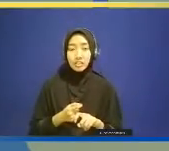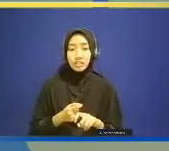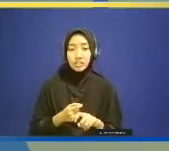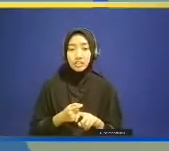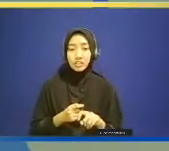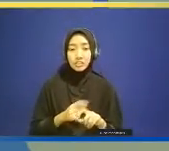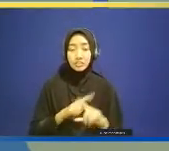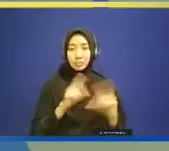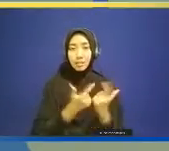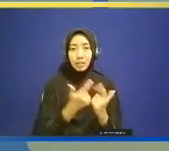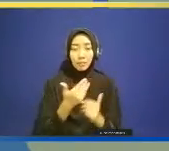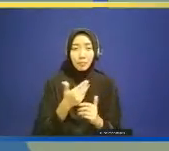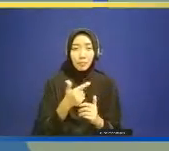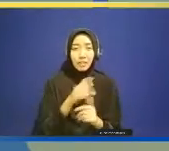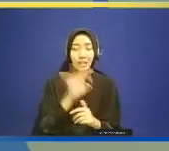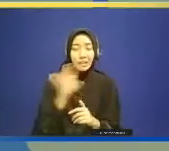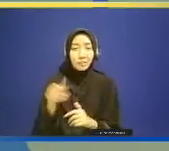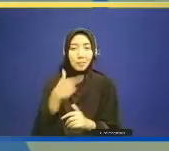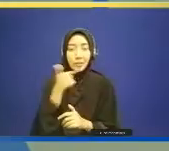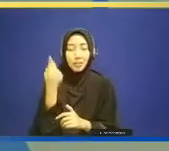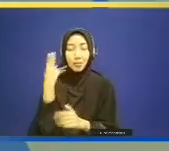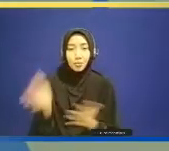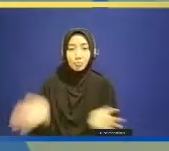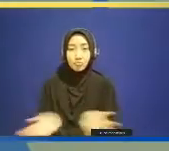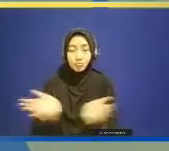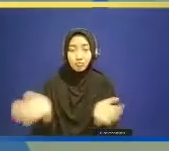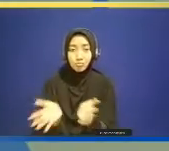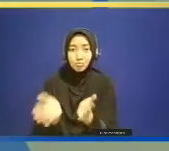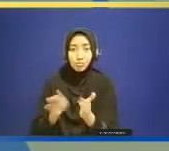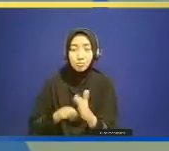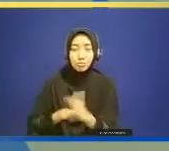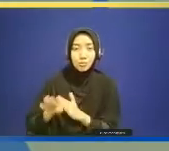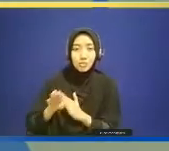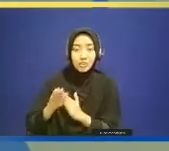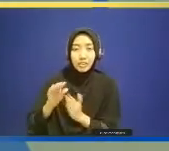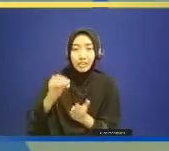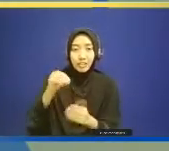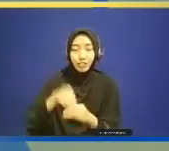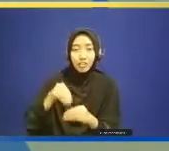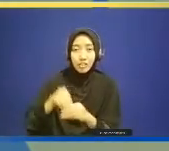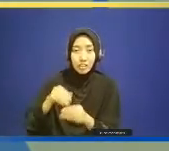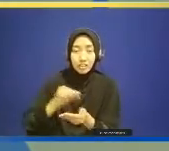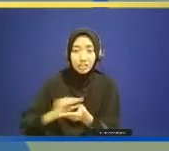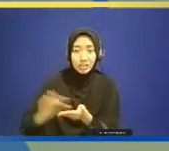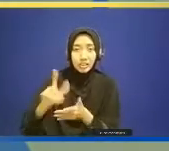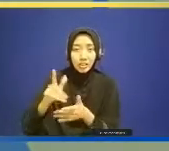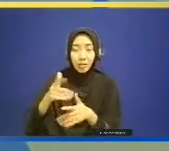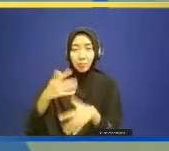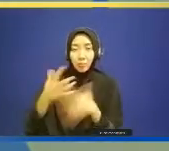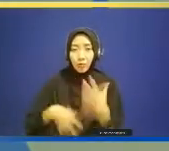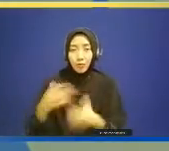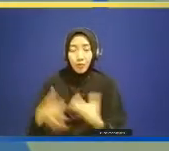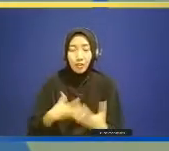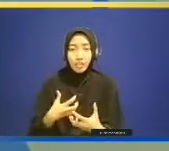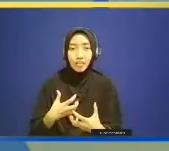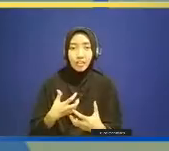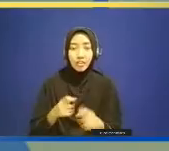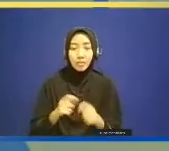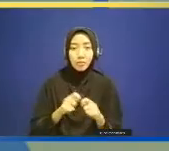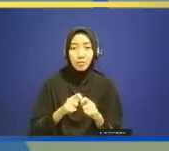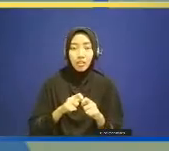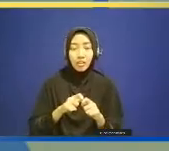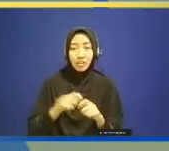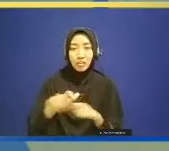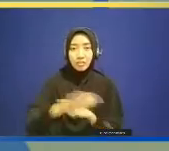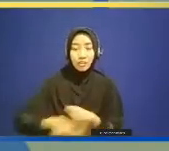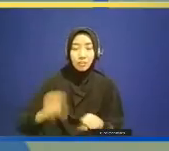Milestone penting dalam rangka mendorong peningkatan investasi peningkatan produktivitas dan penciptaan